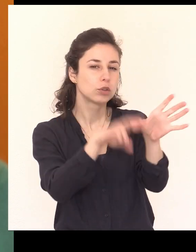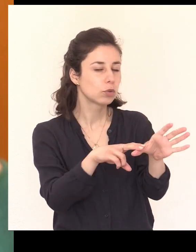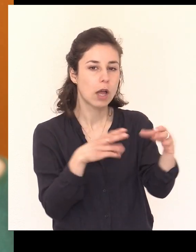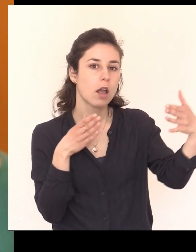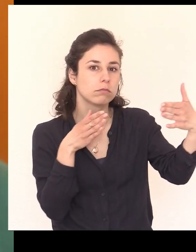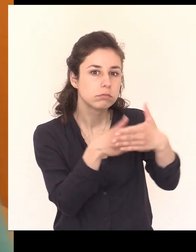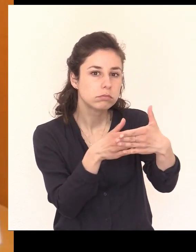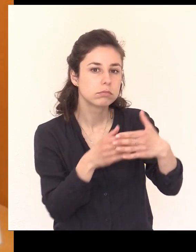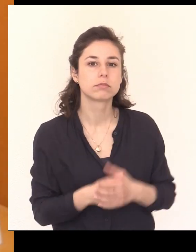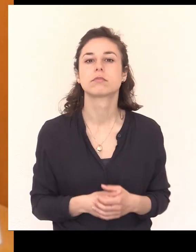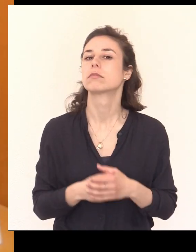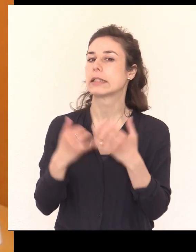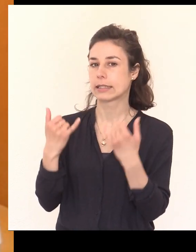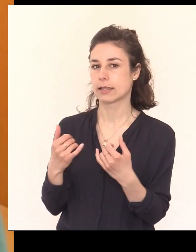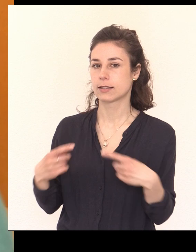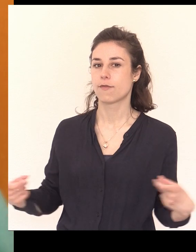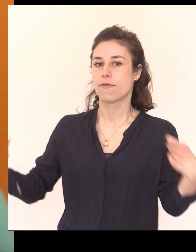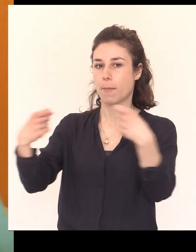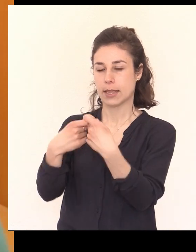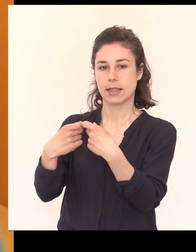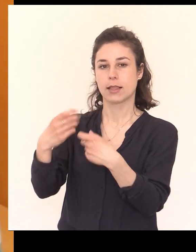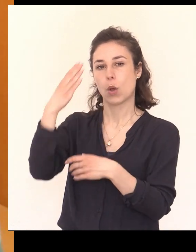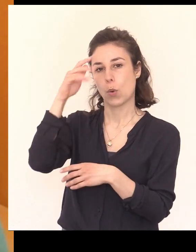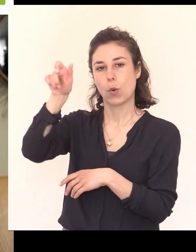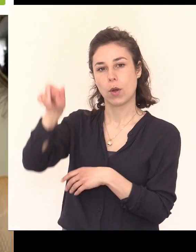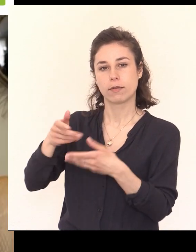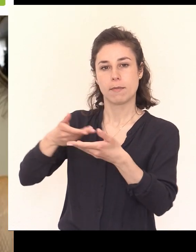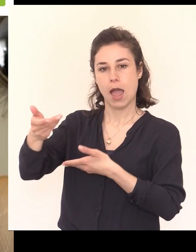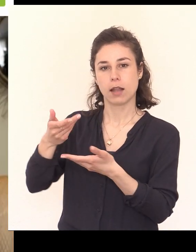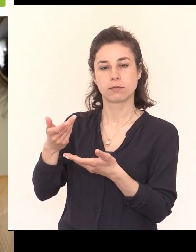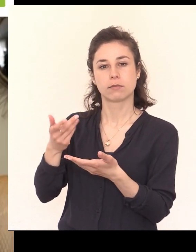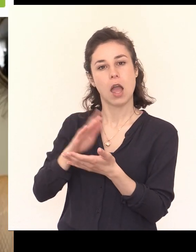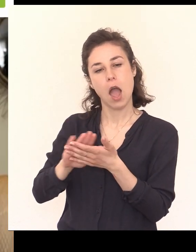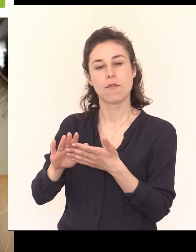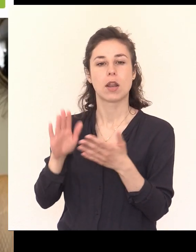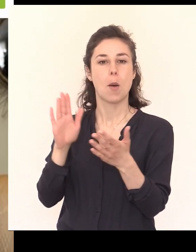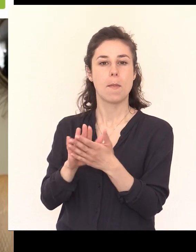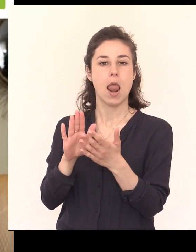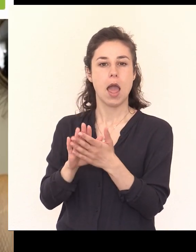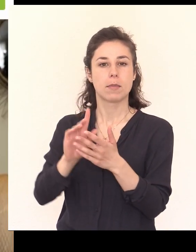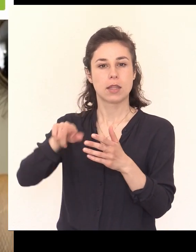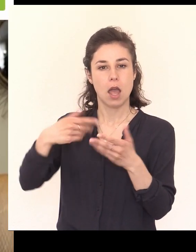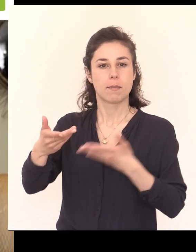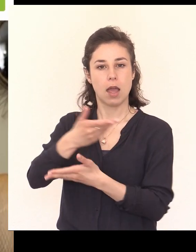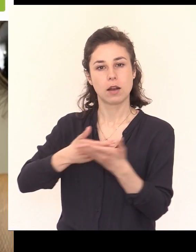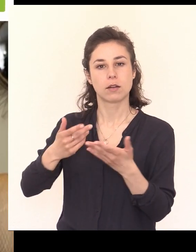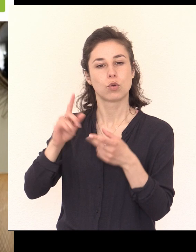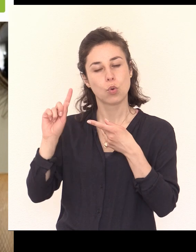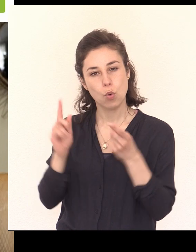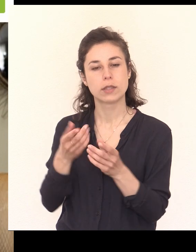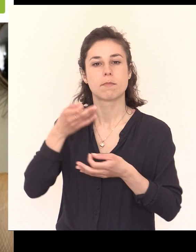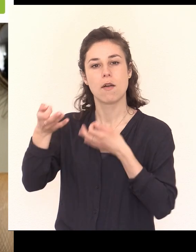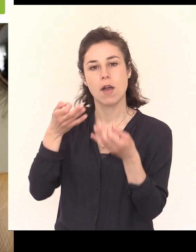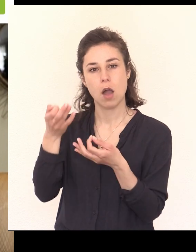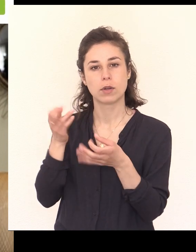Online-Zugang geht nicht. Ich verbinde Sie jetzt mit einem Kundenberater. Bleiben Sie im Anschluss einfach in der Leitung, um an einer kurzen Befragung